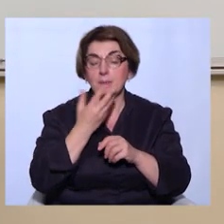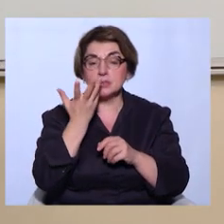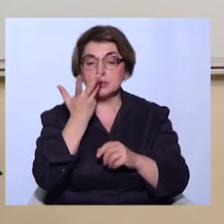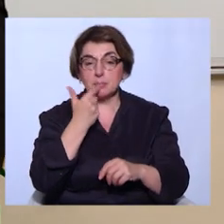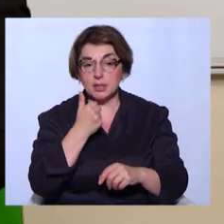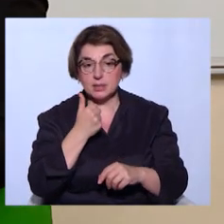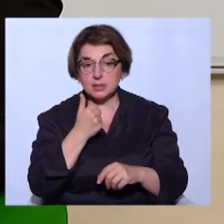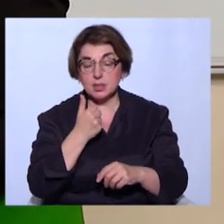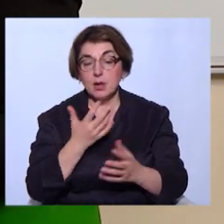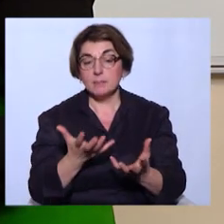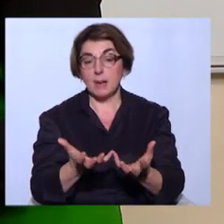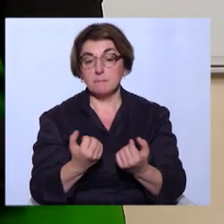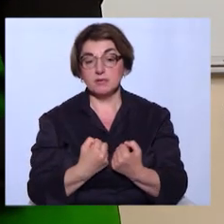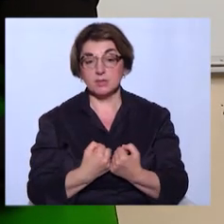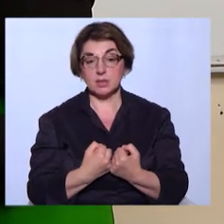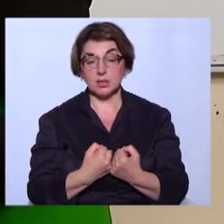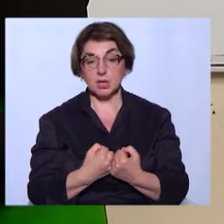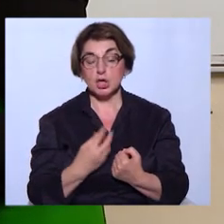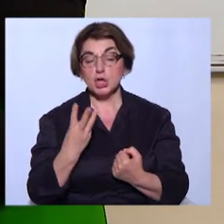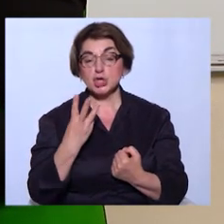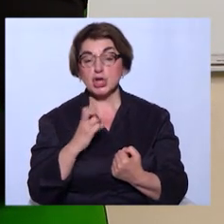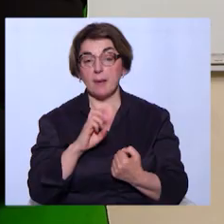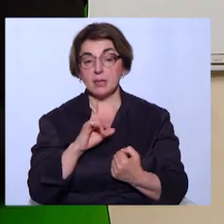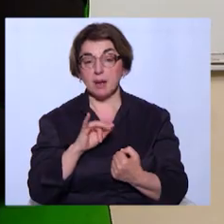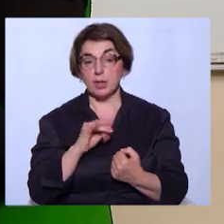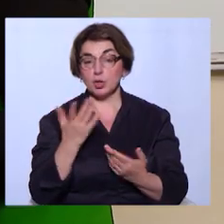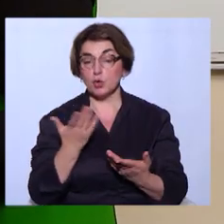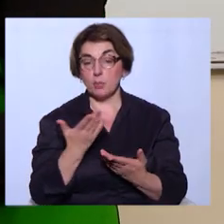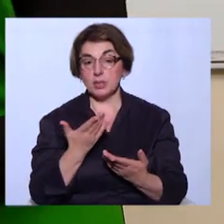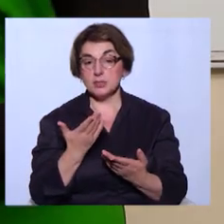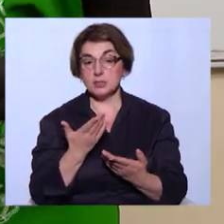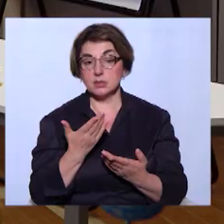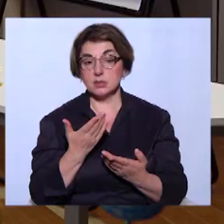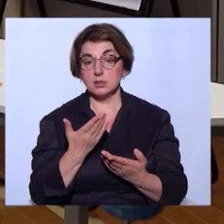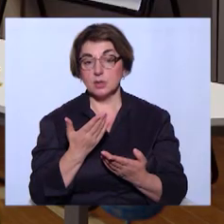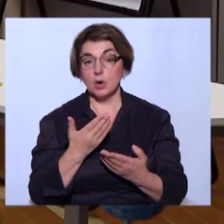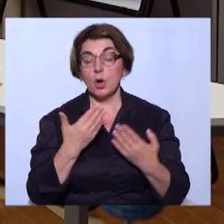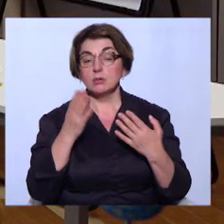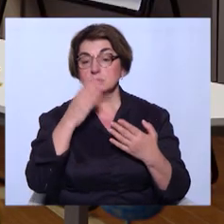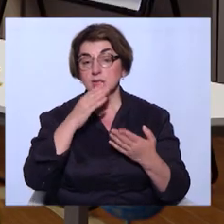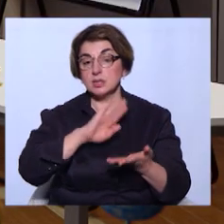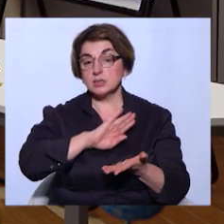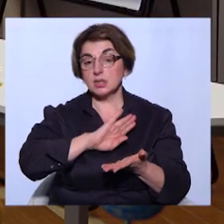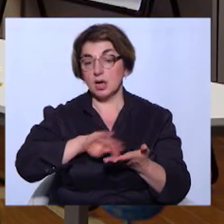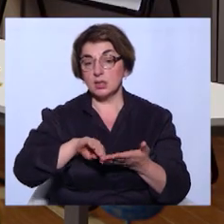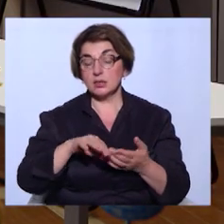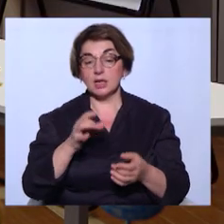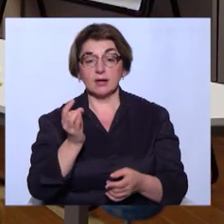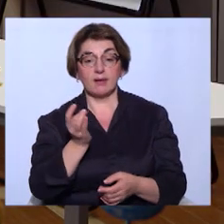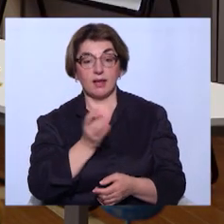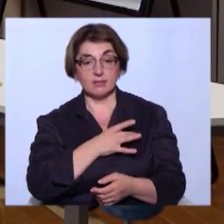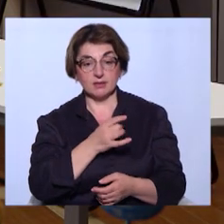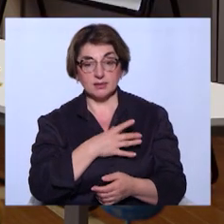შეფერილობის და მივიღე შაბიამანი, რომელიც უწყლოა და გათეთრდება,